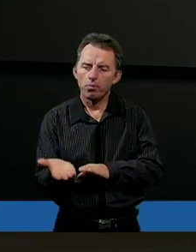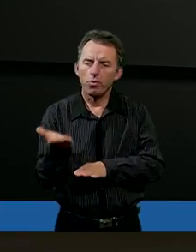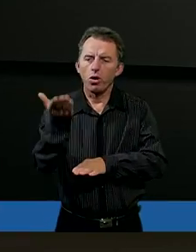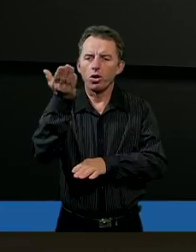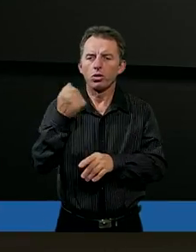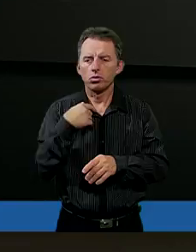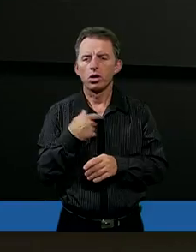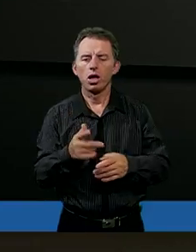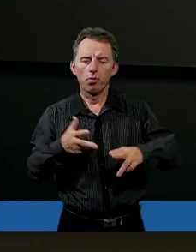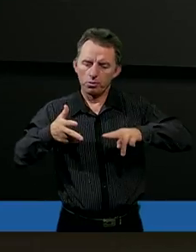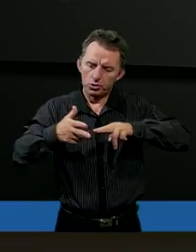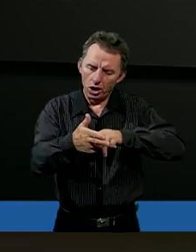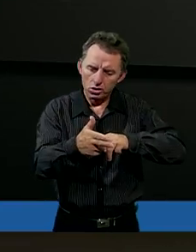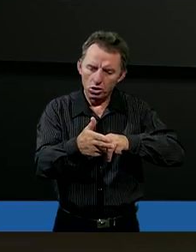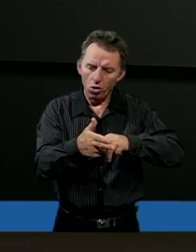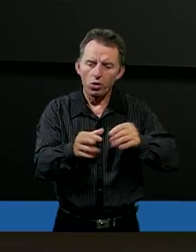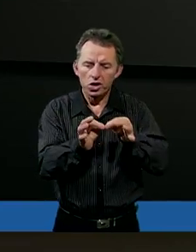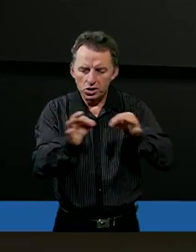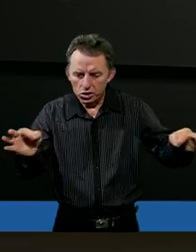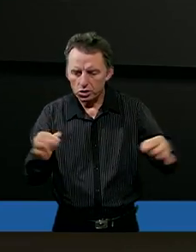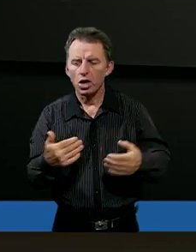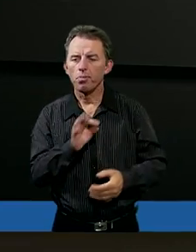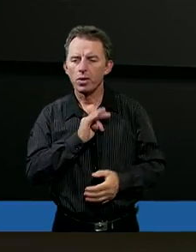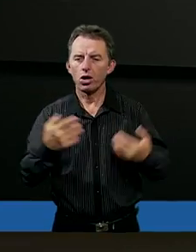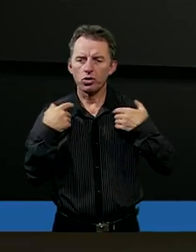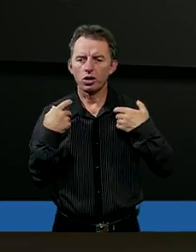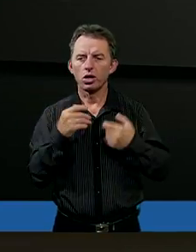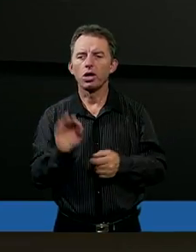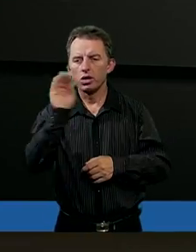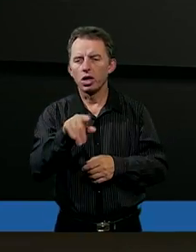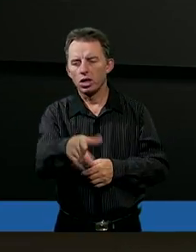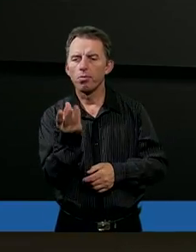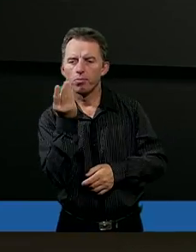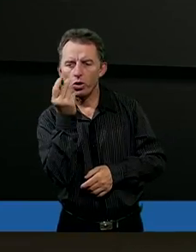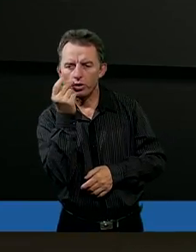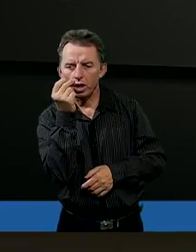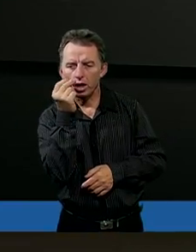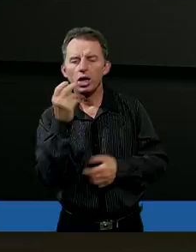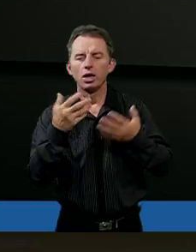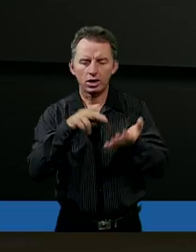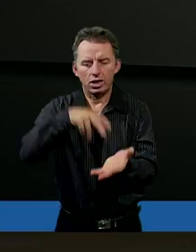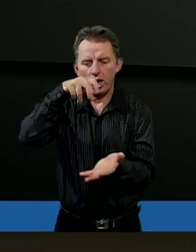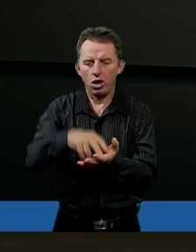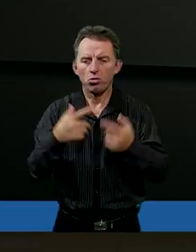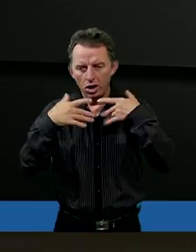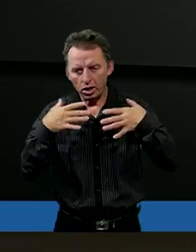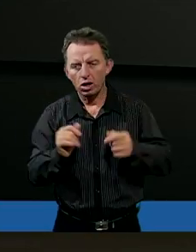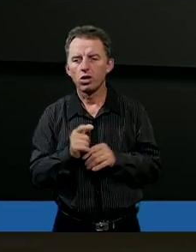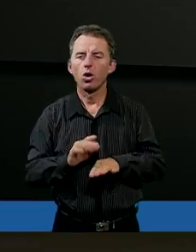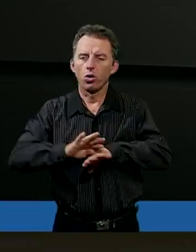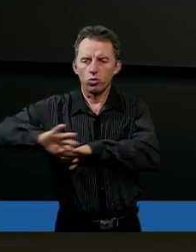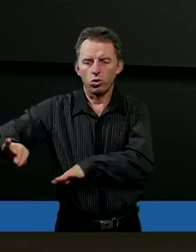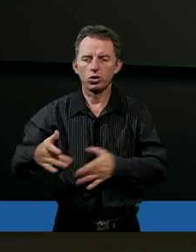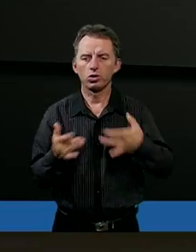ręce i przeciął nić mego życia. Miałbym jeszcze te pociechy i skakałbym z radości mimo srogich